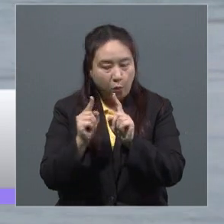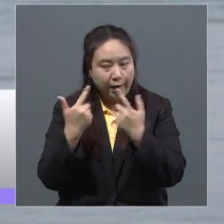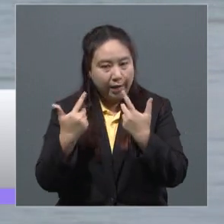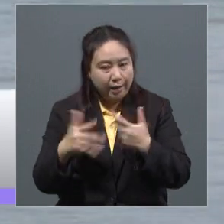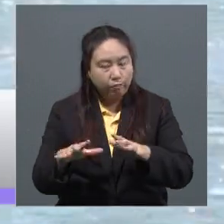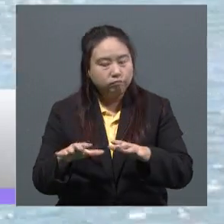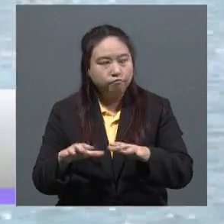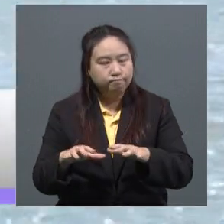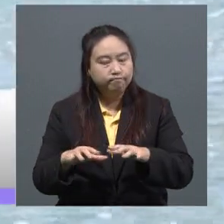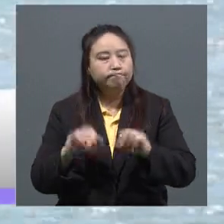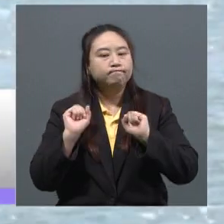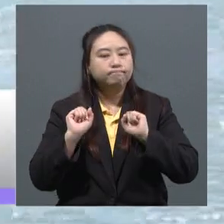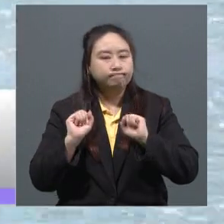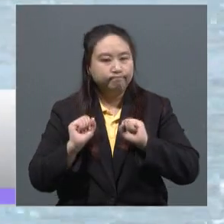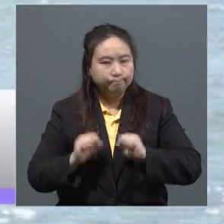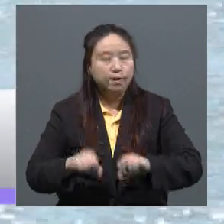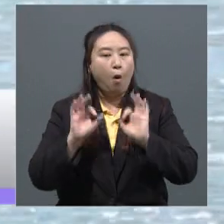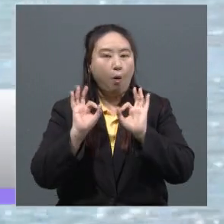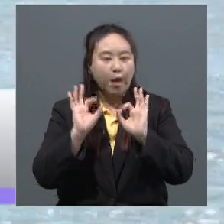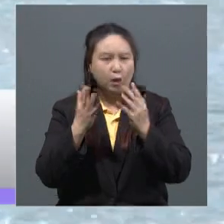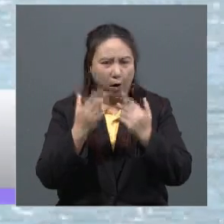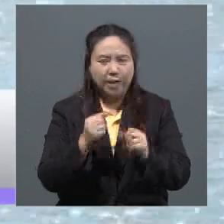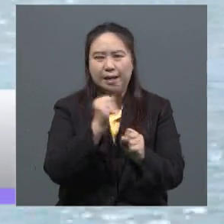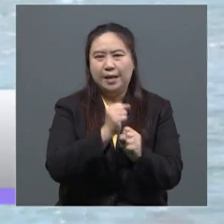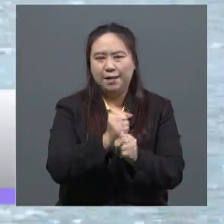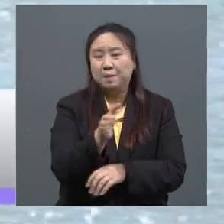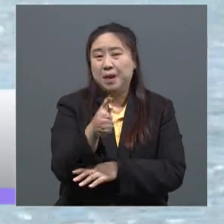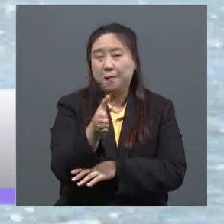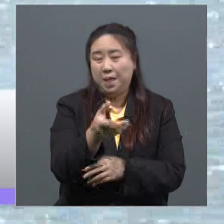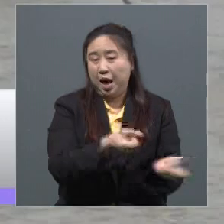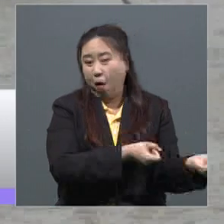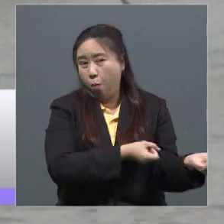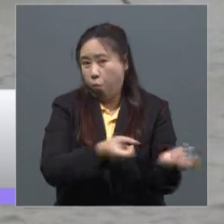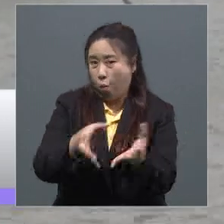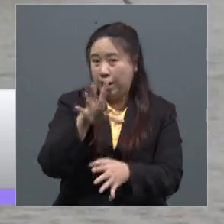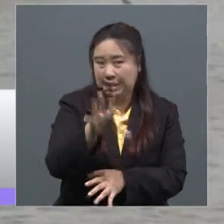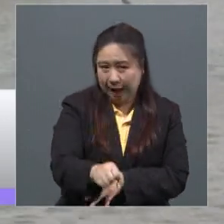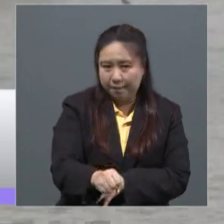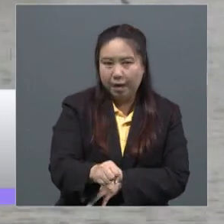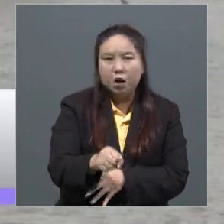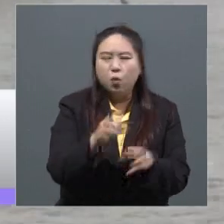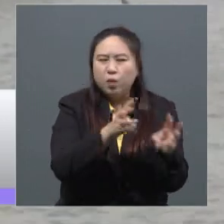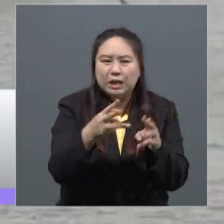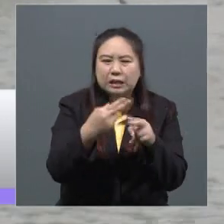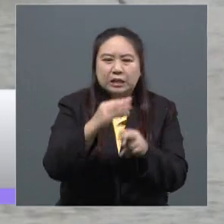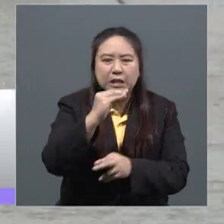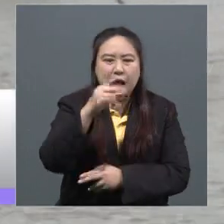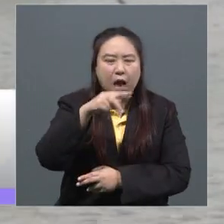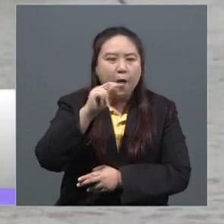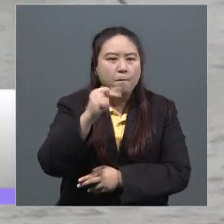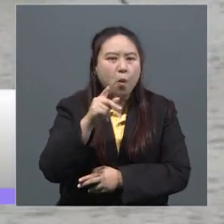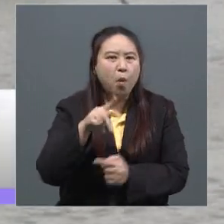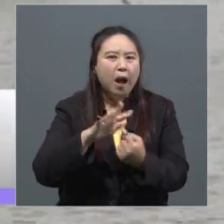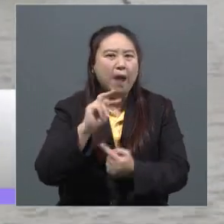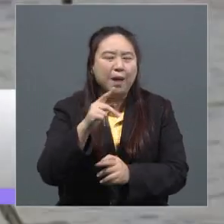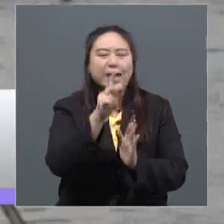จถึงแม้ว่าการทำประมงโดยใช้พงพางจะผิดกฎหมายแต่จะมีการเสนอในพื้นที่กฎหมายของทะเลสาบสงขลาเป็นพื้น